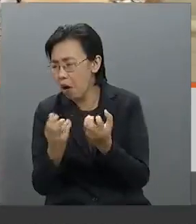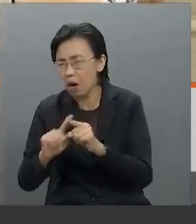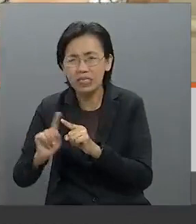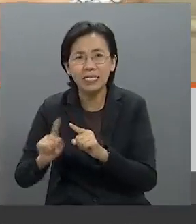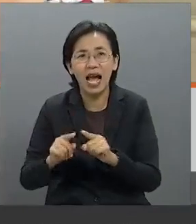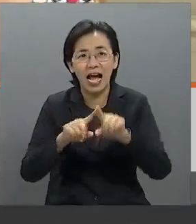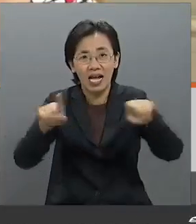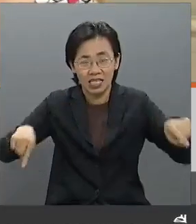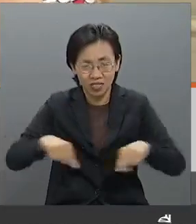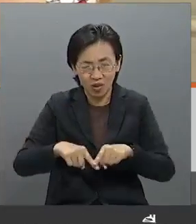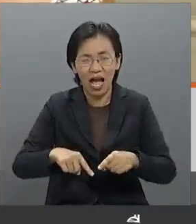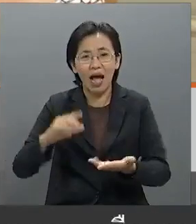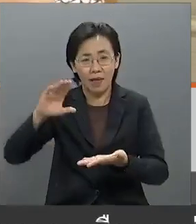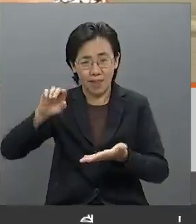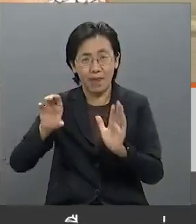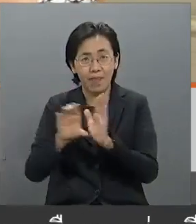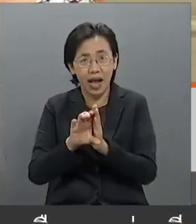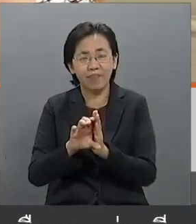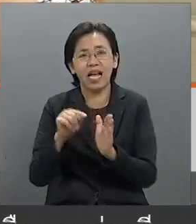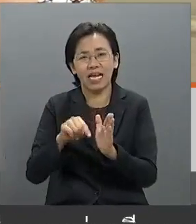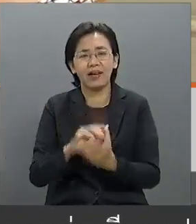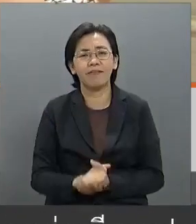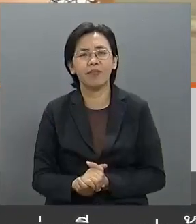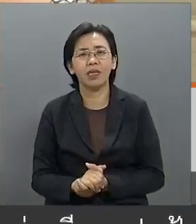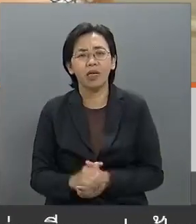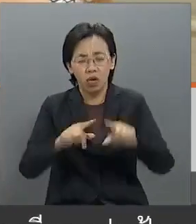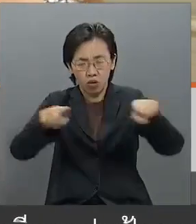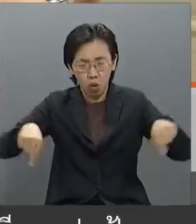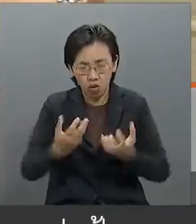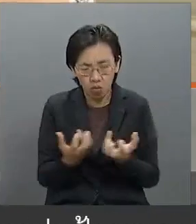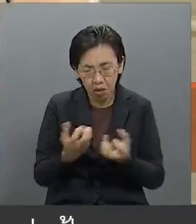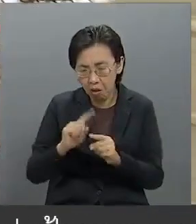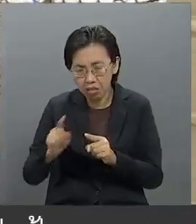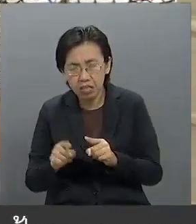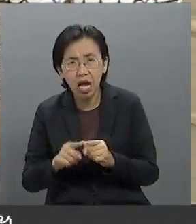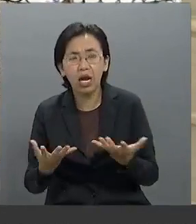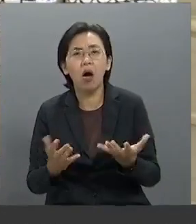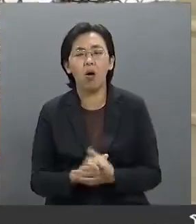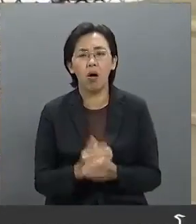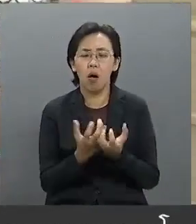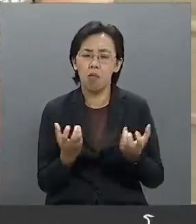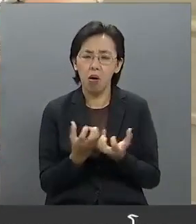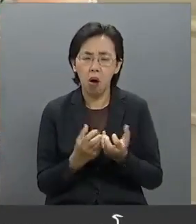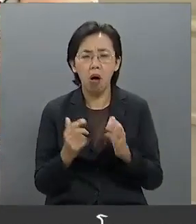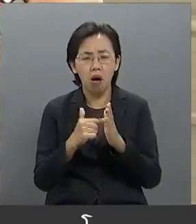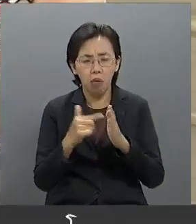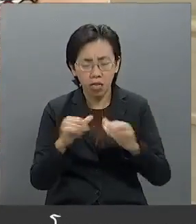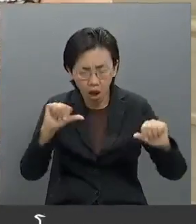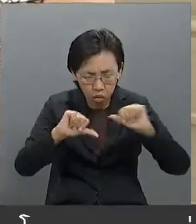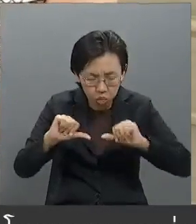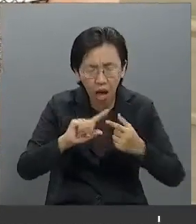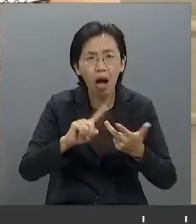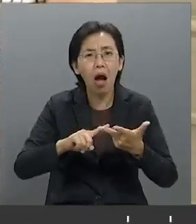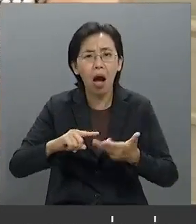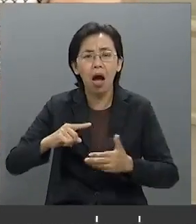ชวิตเนี่ยก็ทำภาพพิมพ์โลหะนะก็ใช้อุปกรณ์เยอะเนาะพวกเครื่องมือต่างๆน้ำยานะคะไหนจะเครื่องพิมพ์อีกนะคะ